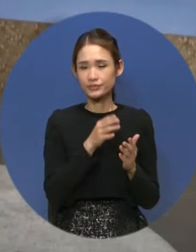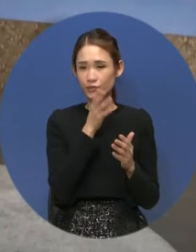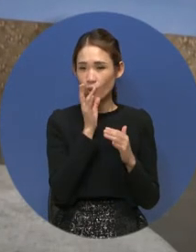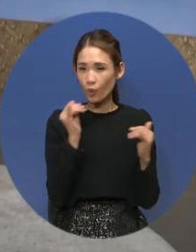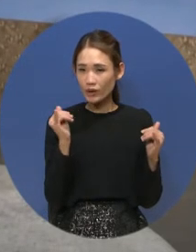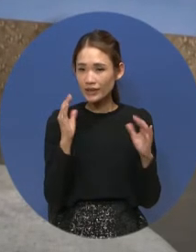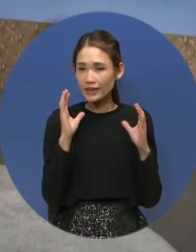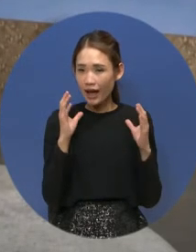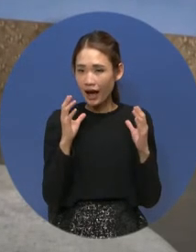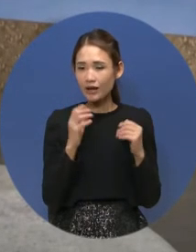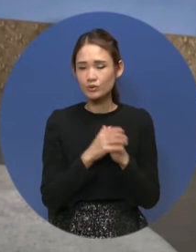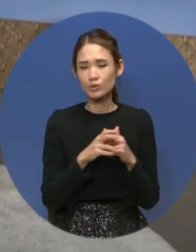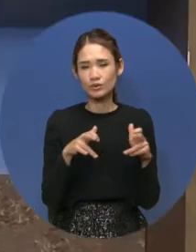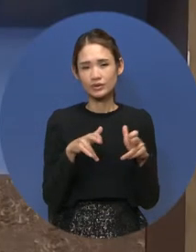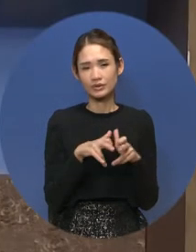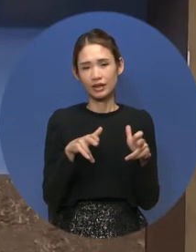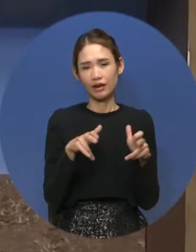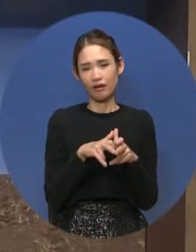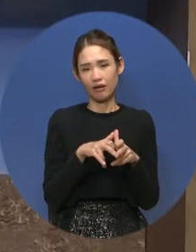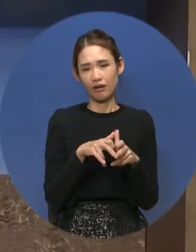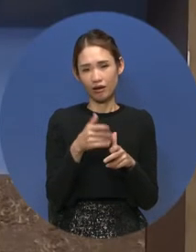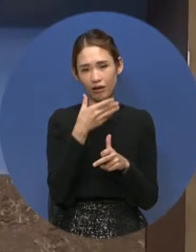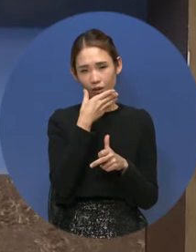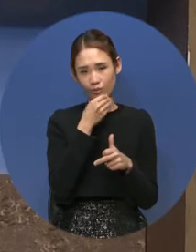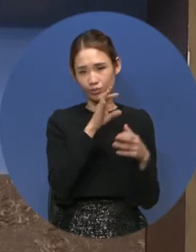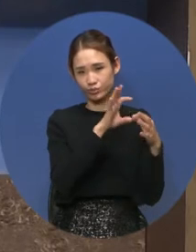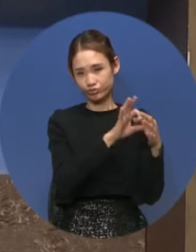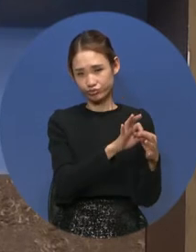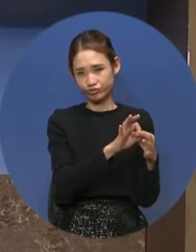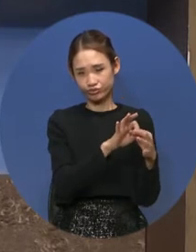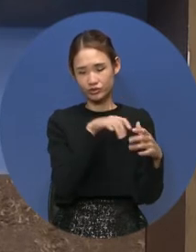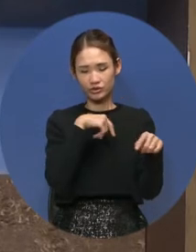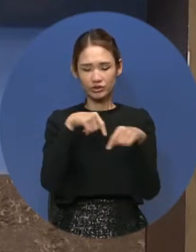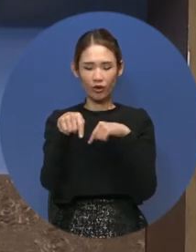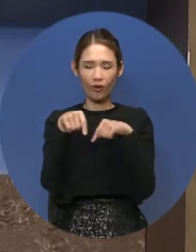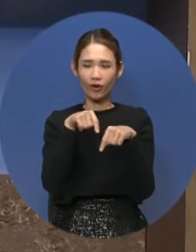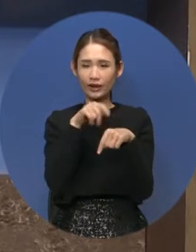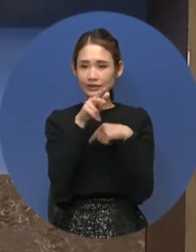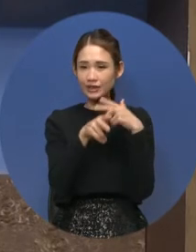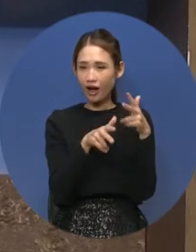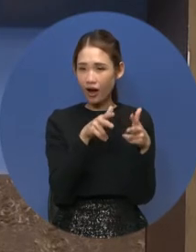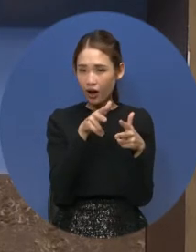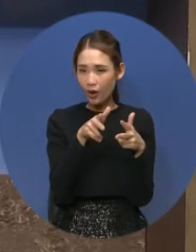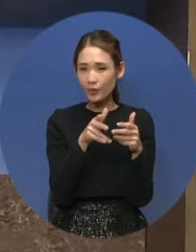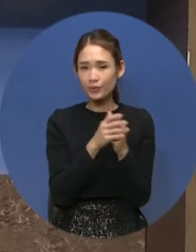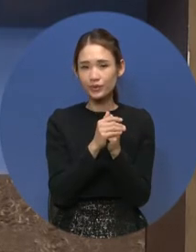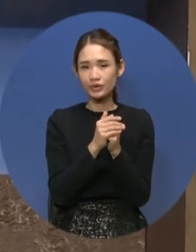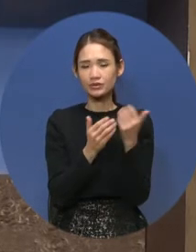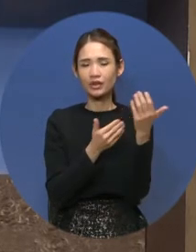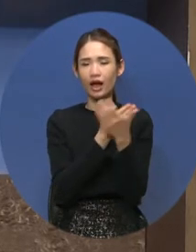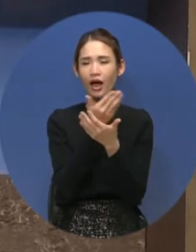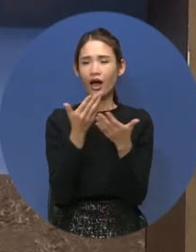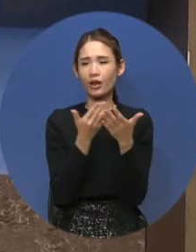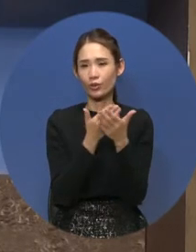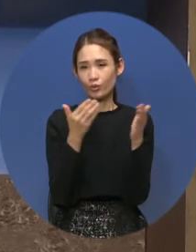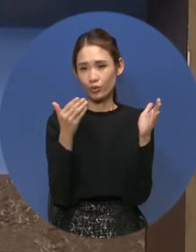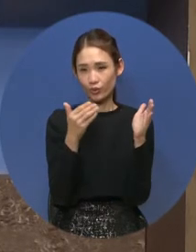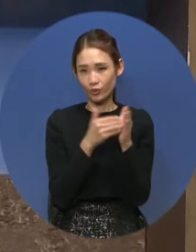아동 그리고 장애인의 복지 분야에 대한 정책과 사업 부분을 나눠봤는데요.